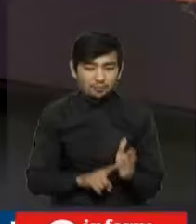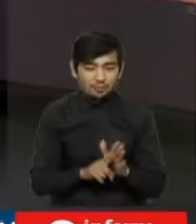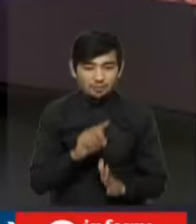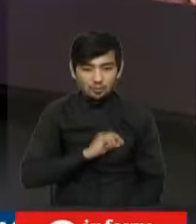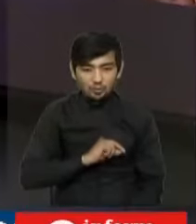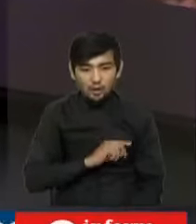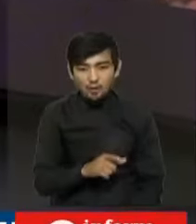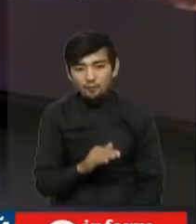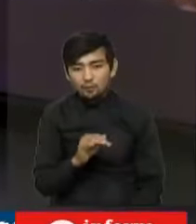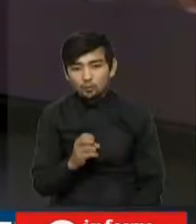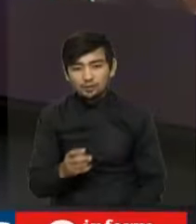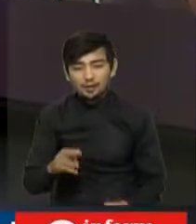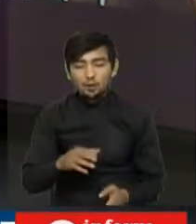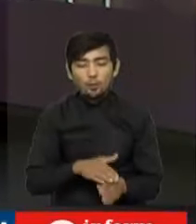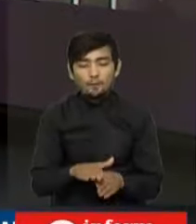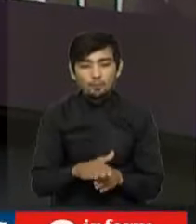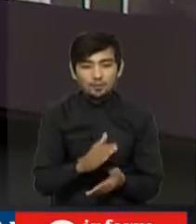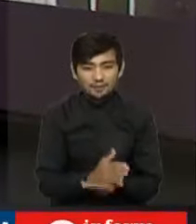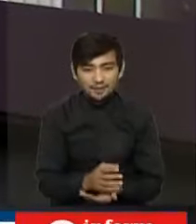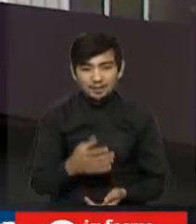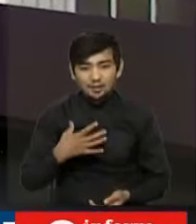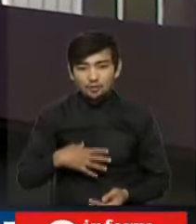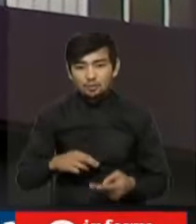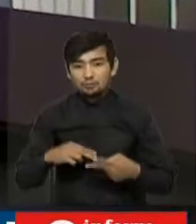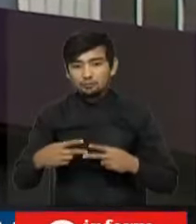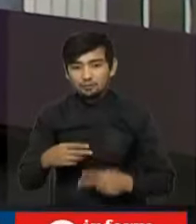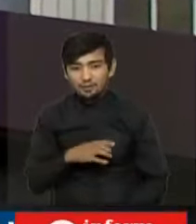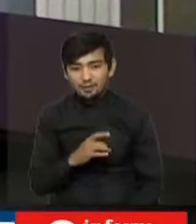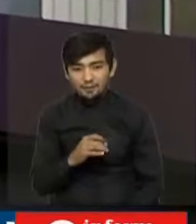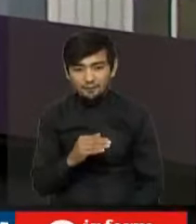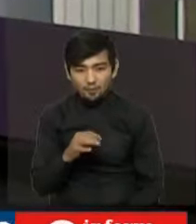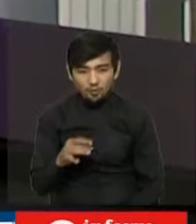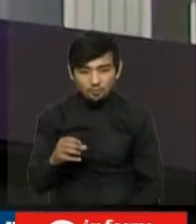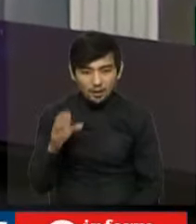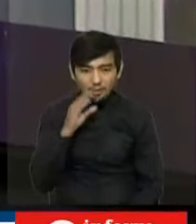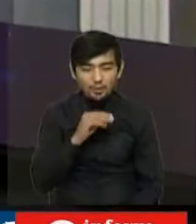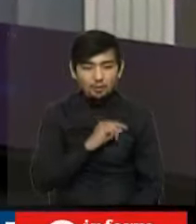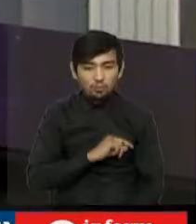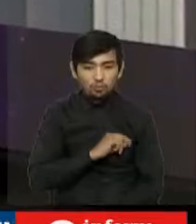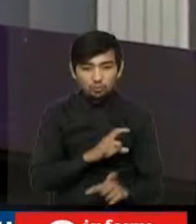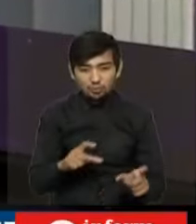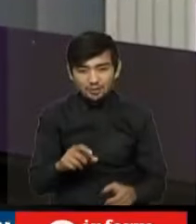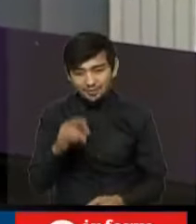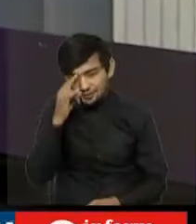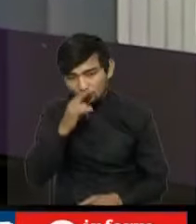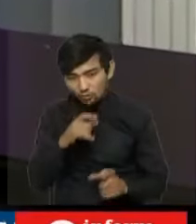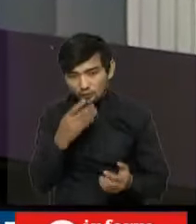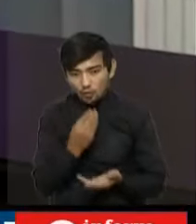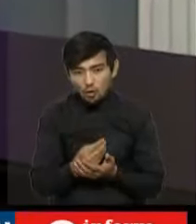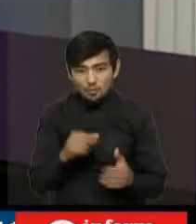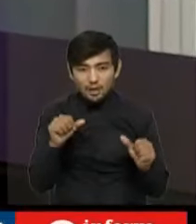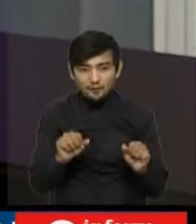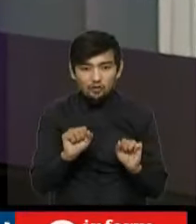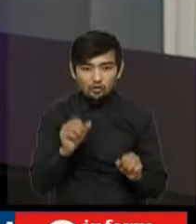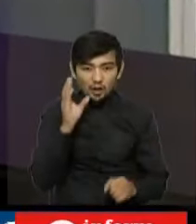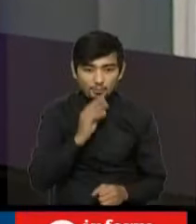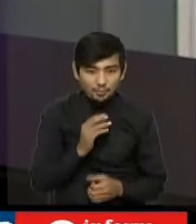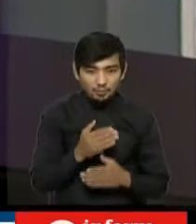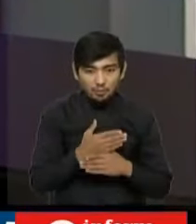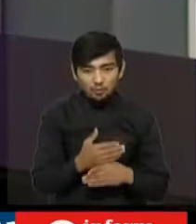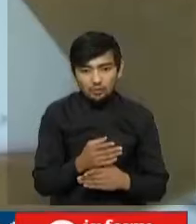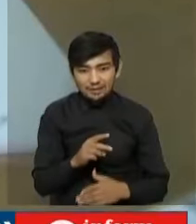функции он сейчас выполняет, зачем провели реформу и поможет ли она работающим казахстанцам защитить свои права, выясняла Людмила